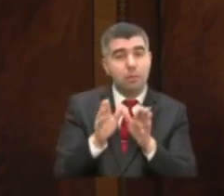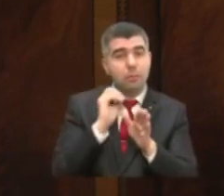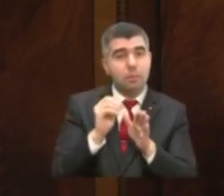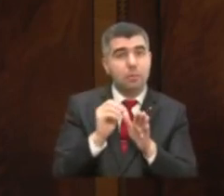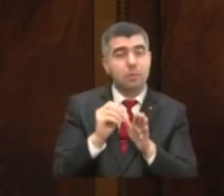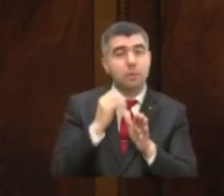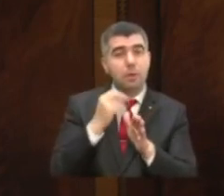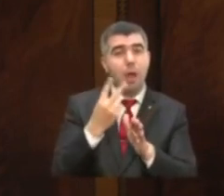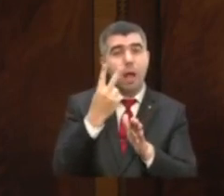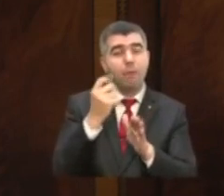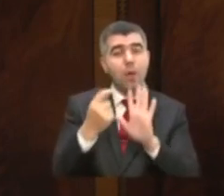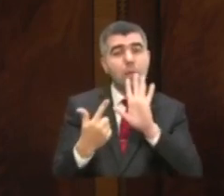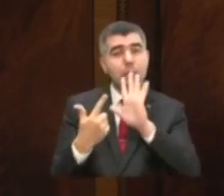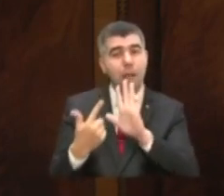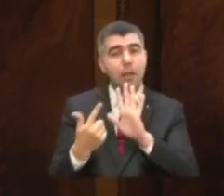التشريعية